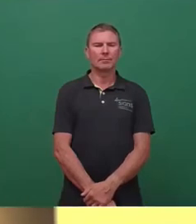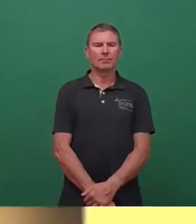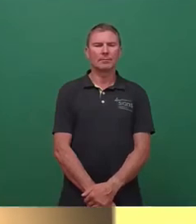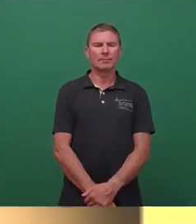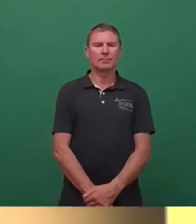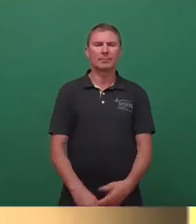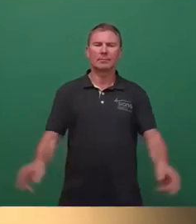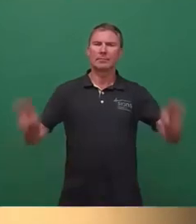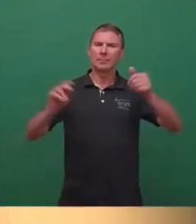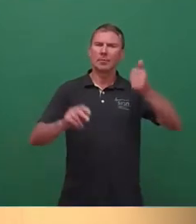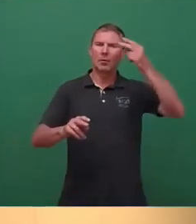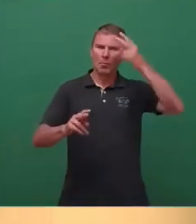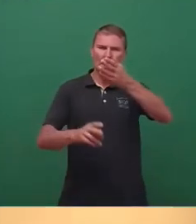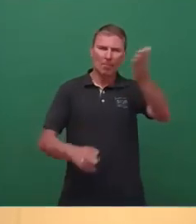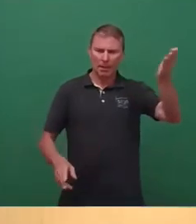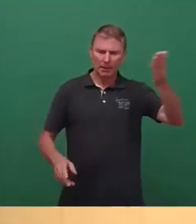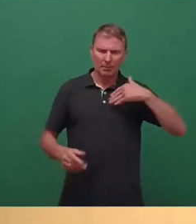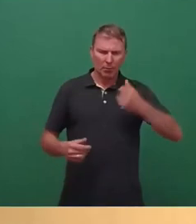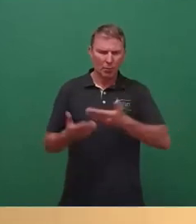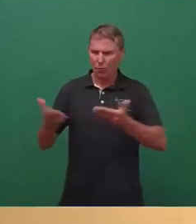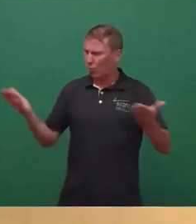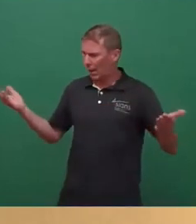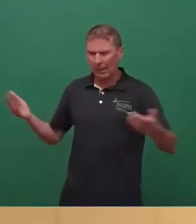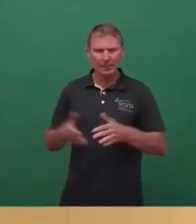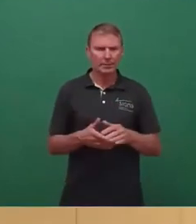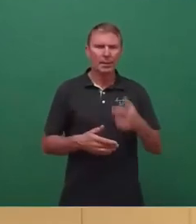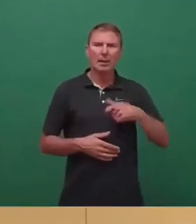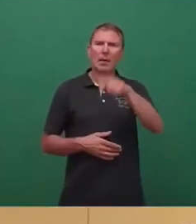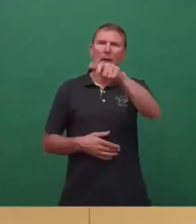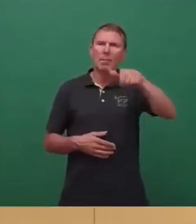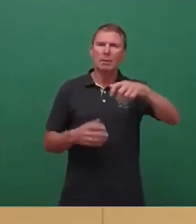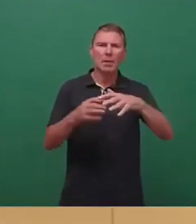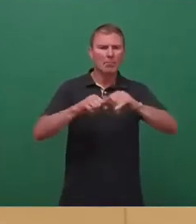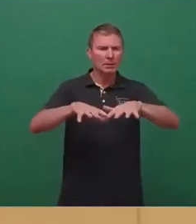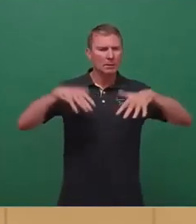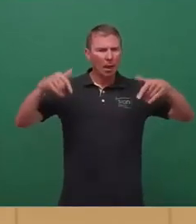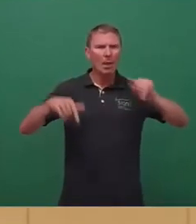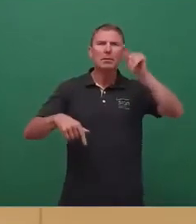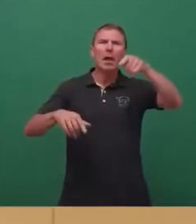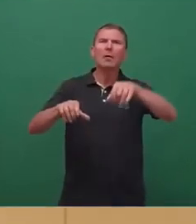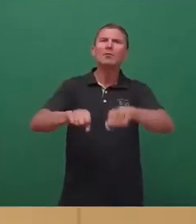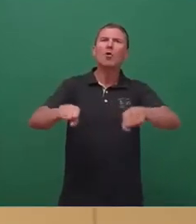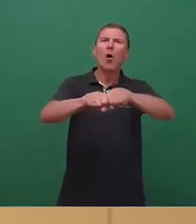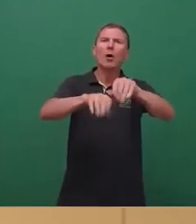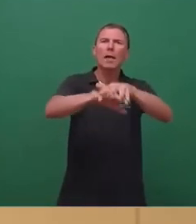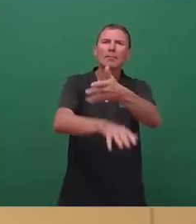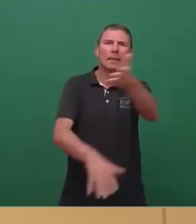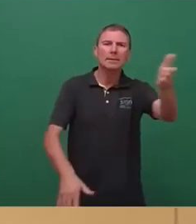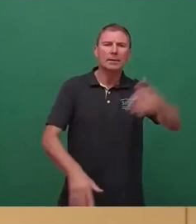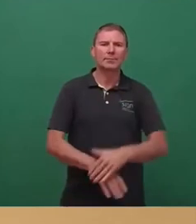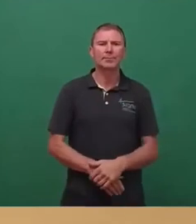Sehr geehrter Herr Oberbürgermeister, liebe Kolleginnen und Kollegen, liebe Menschen im Saal und draußen im Netz.